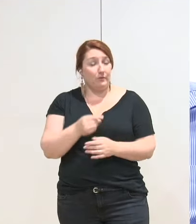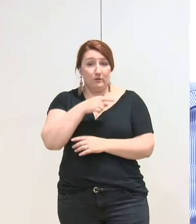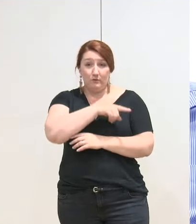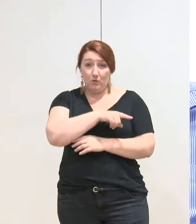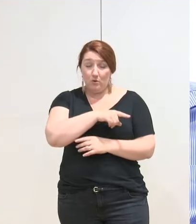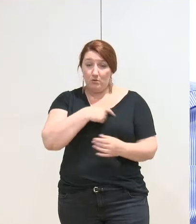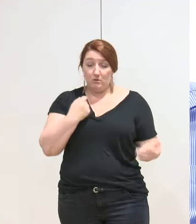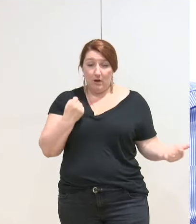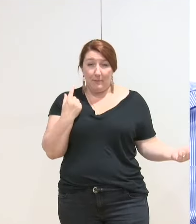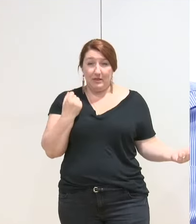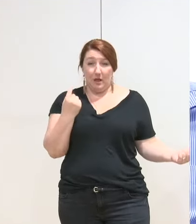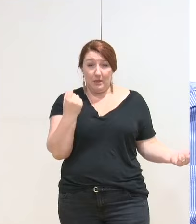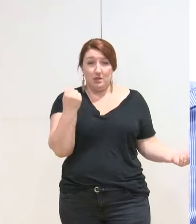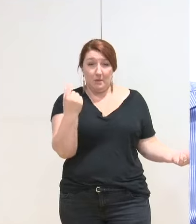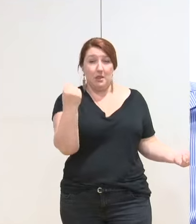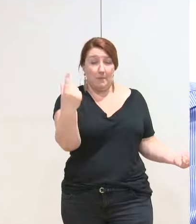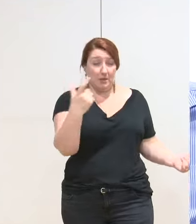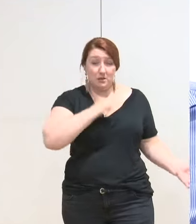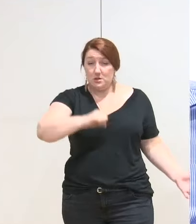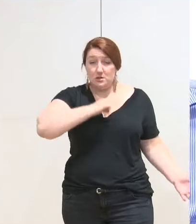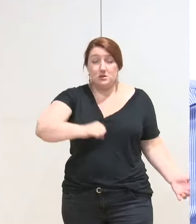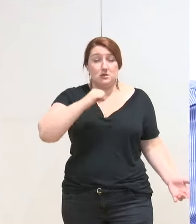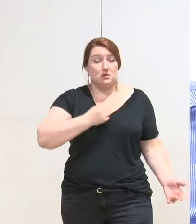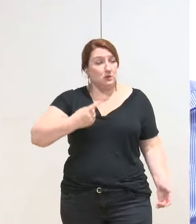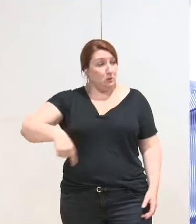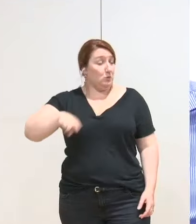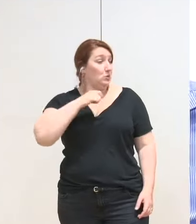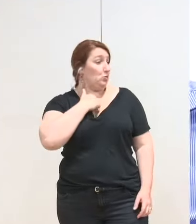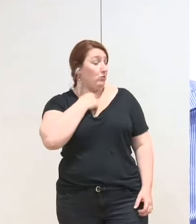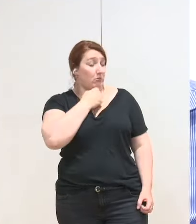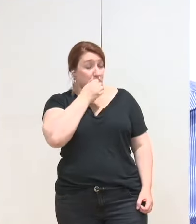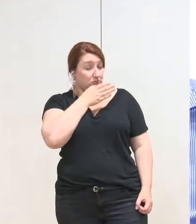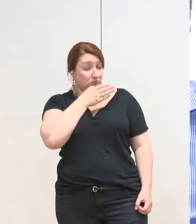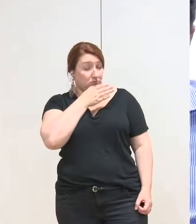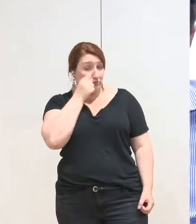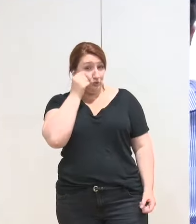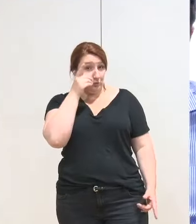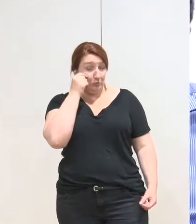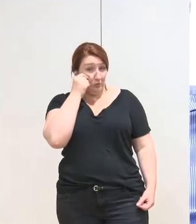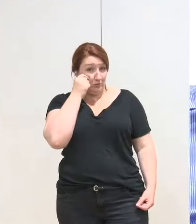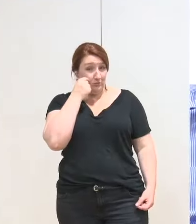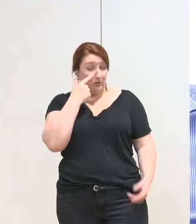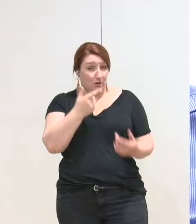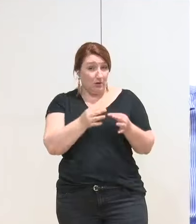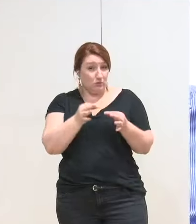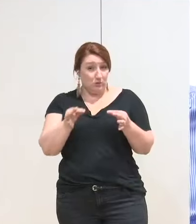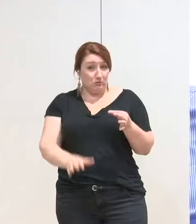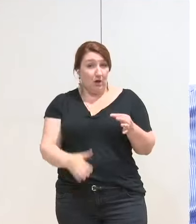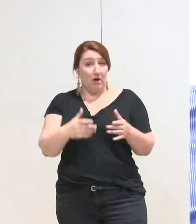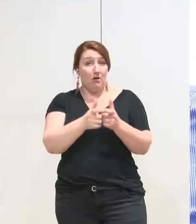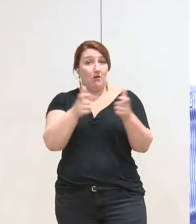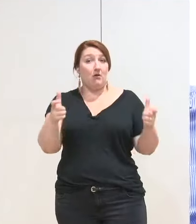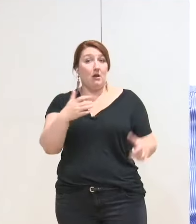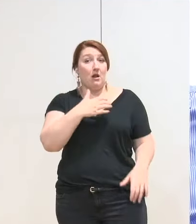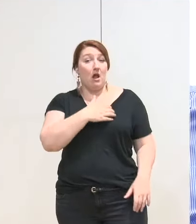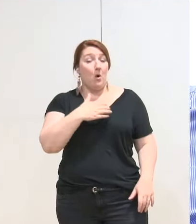vitesse qui nous surprend nous-mêmes conduit la collect é dans une impasse financière qu'elle n'a